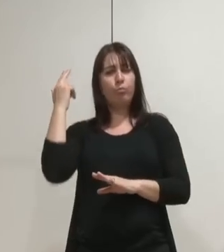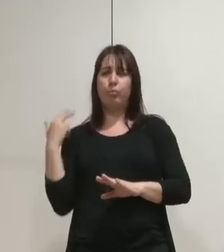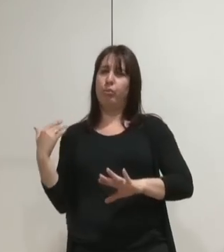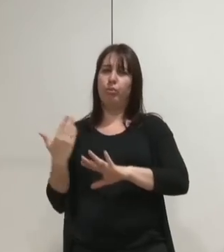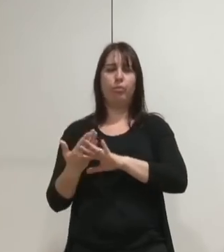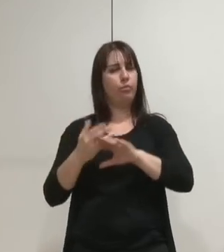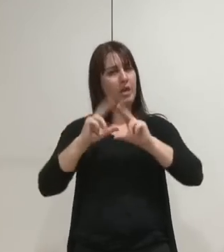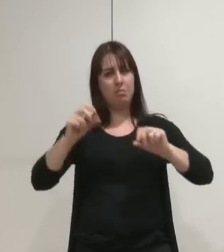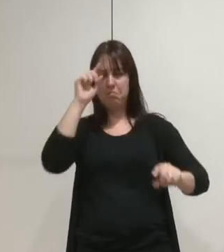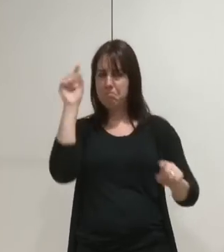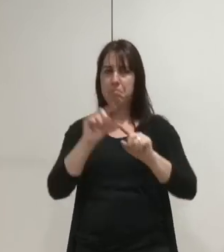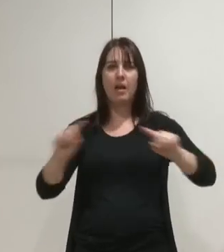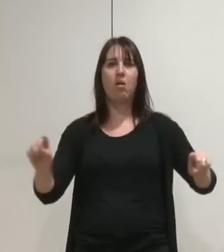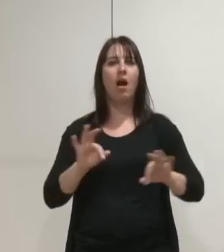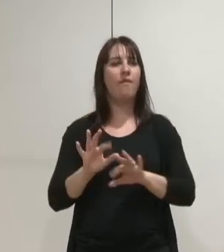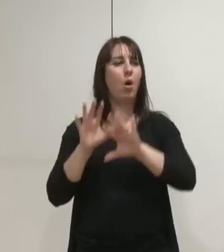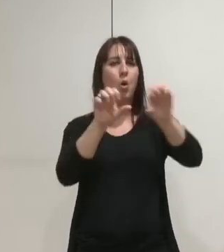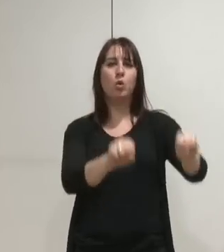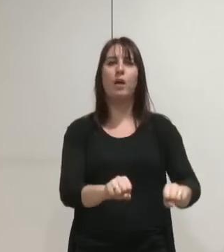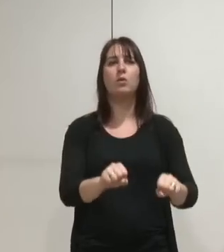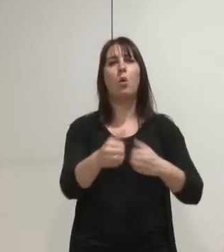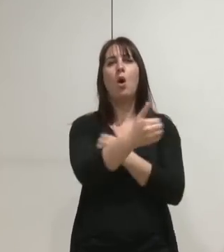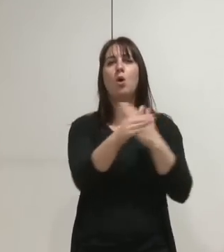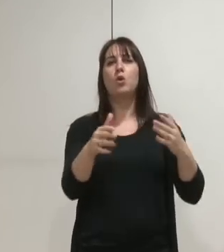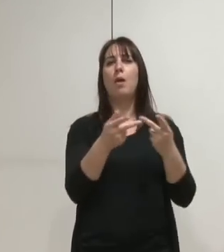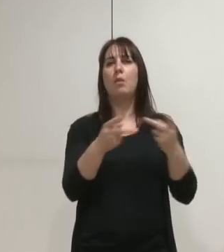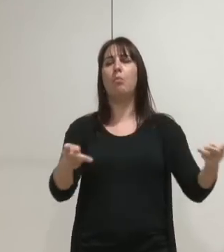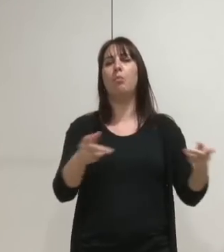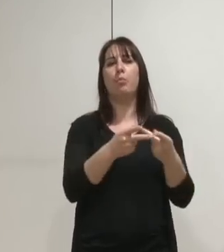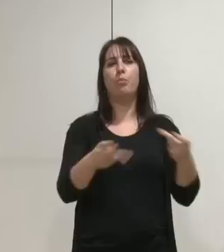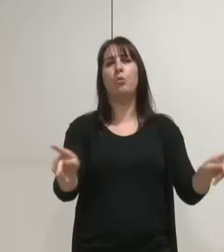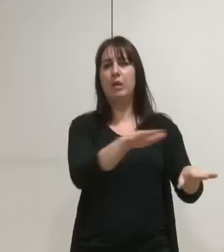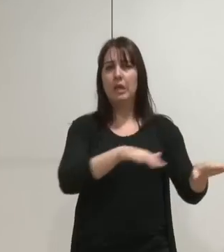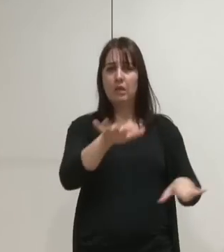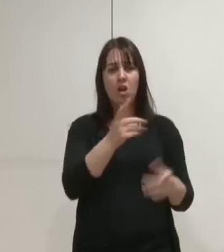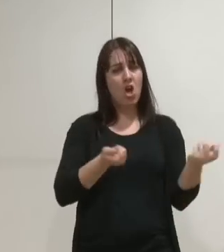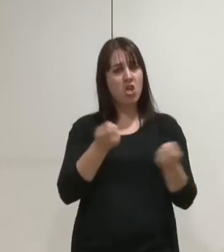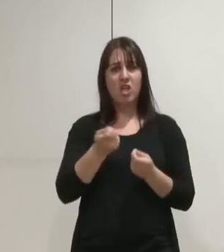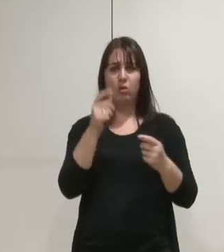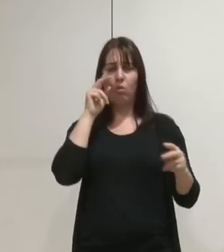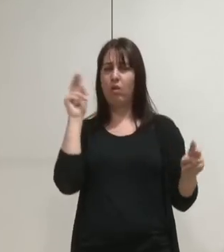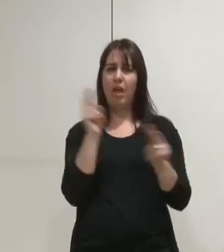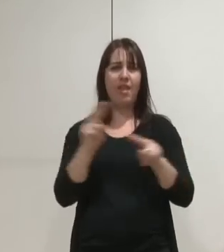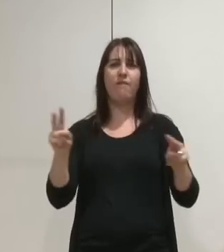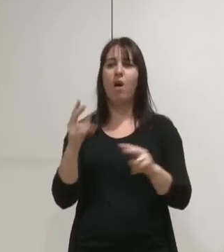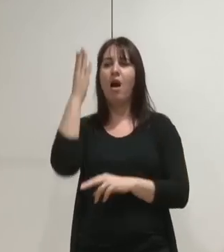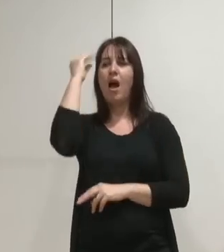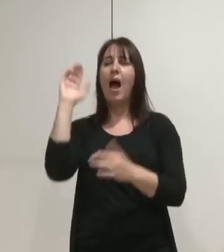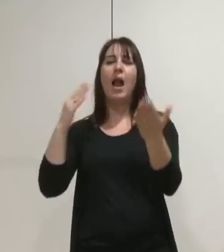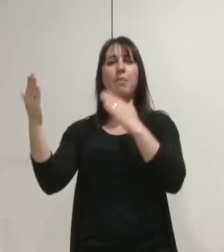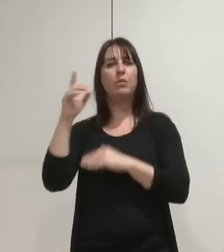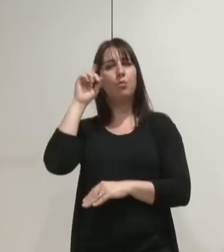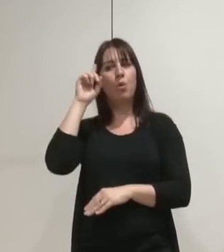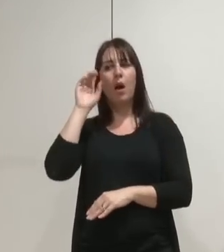la convention d'occupation du domaine public un mode de gestion totalement différent d'alpeexo puisque c'était là une convention